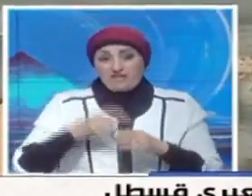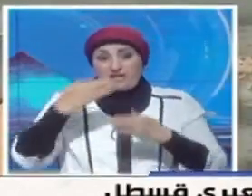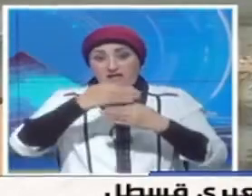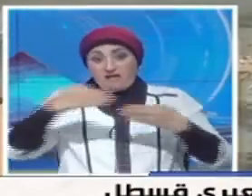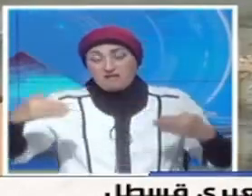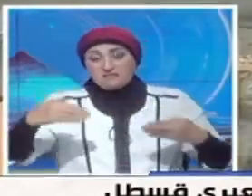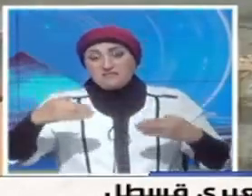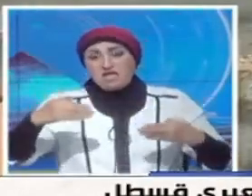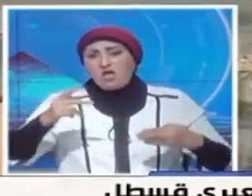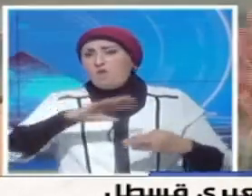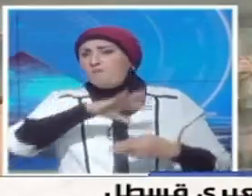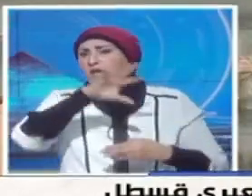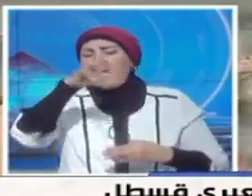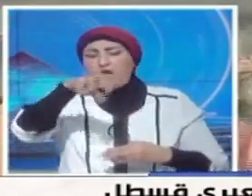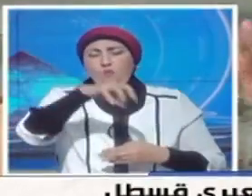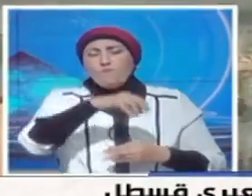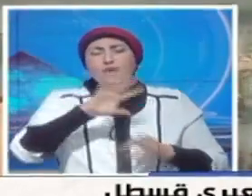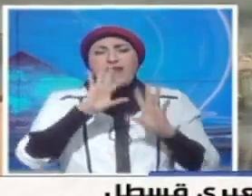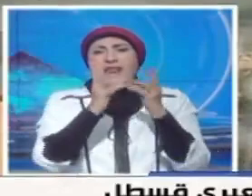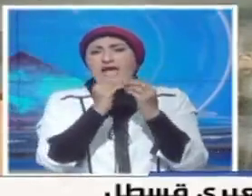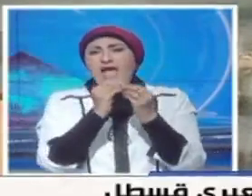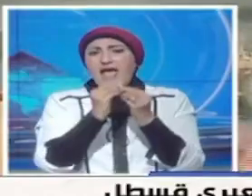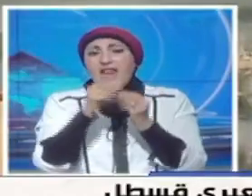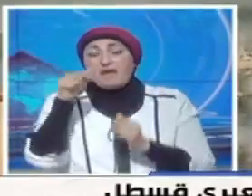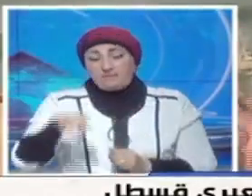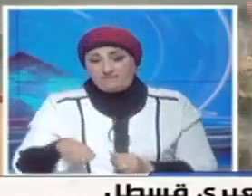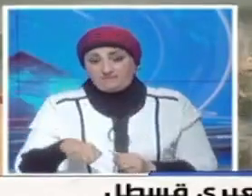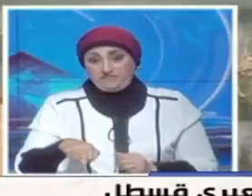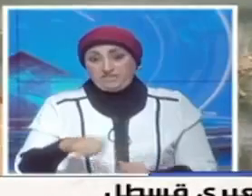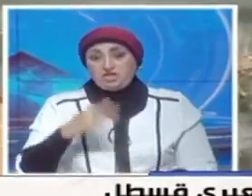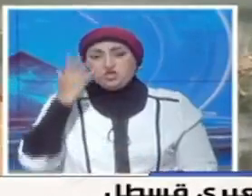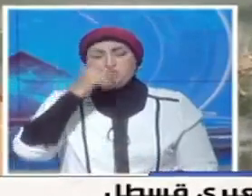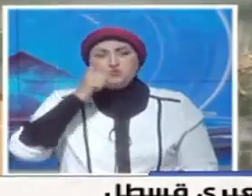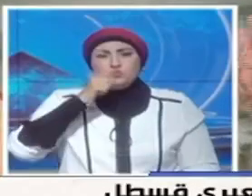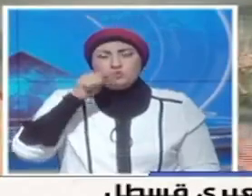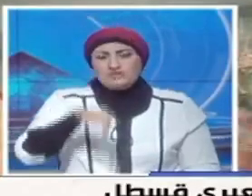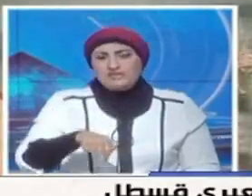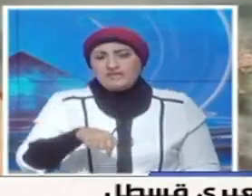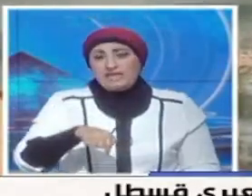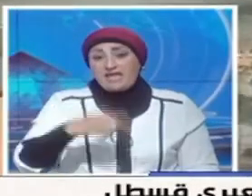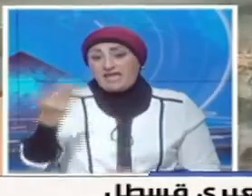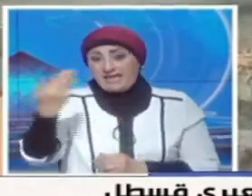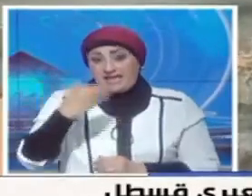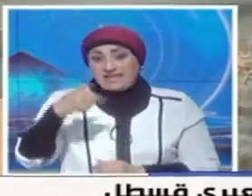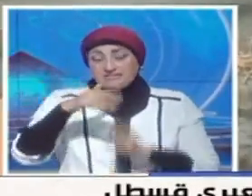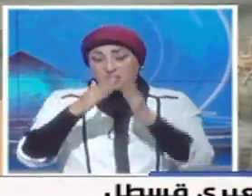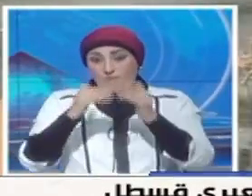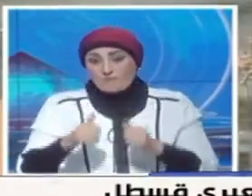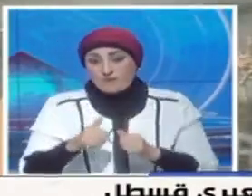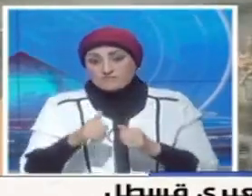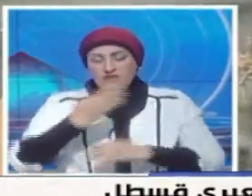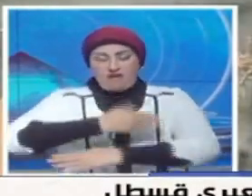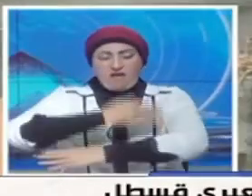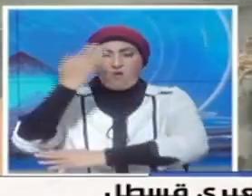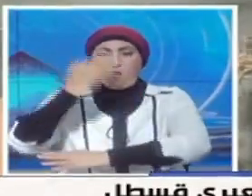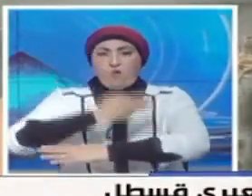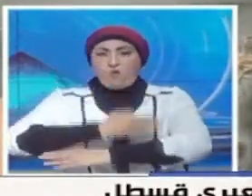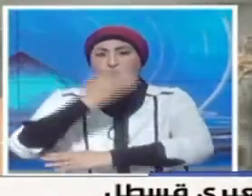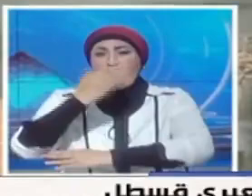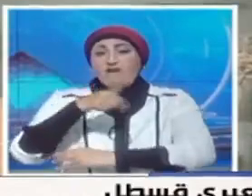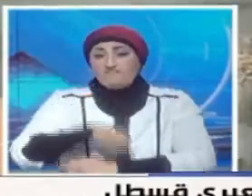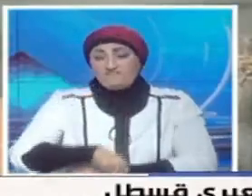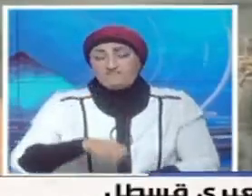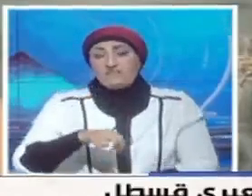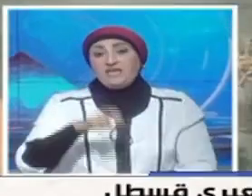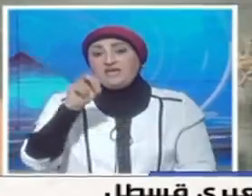من مختلف دول العالم، من كافة الجاليات السودانية التي تواجدت في دول العالم جاءت إلى مصر أيضا للعبور من خلال المعابر